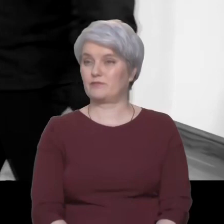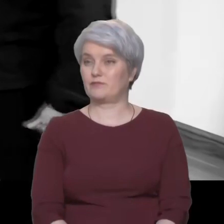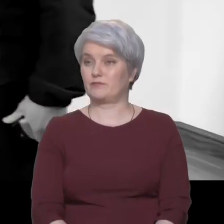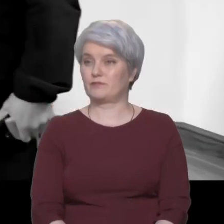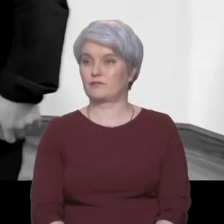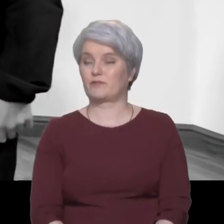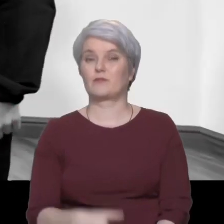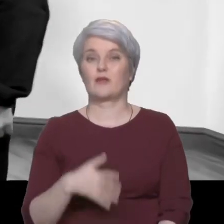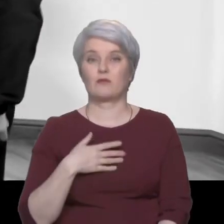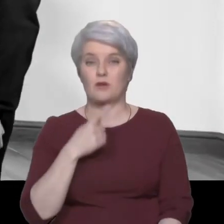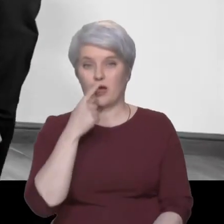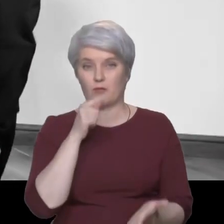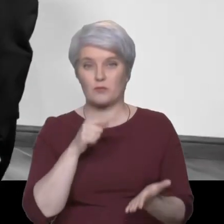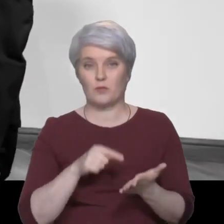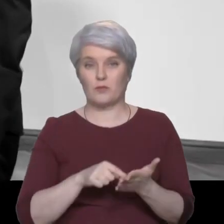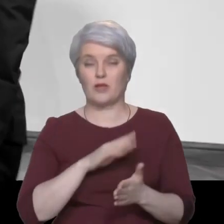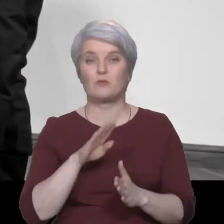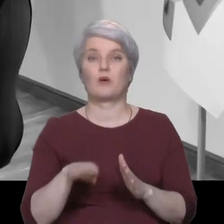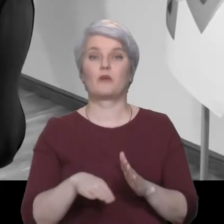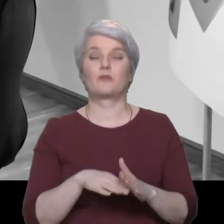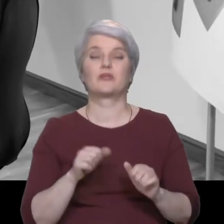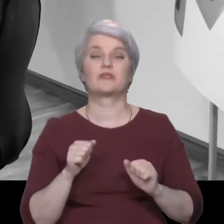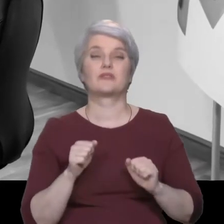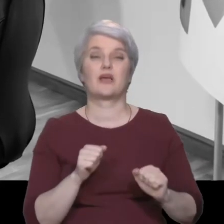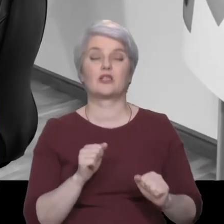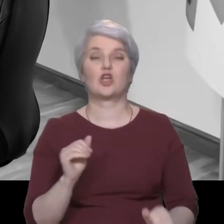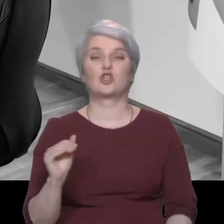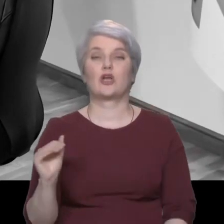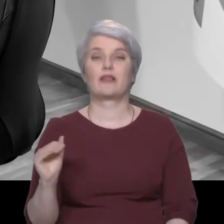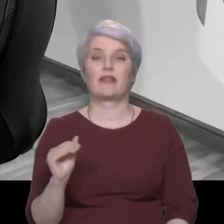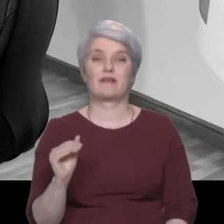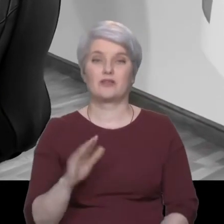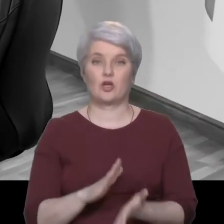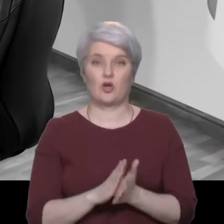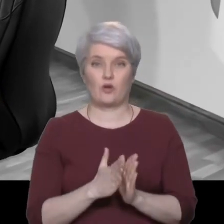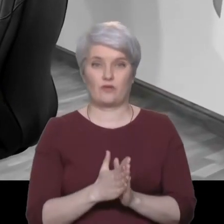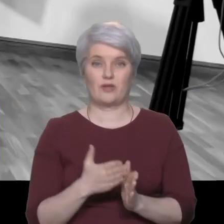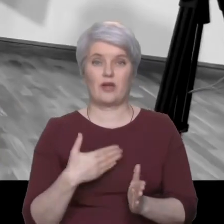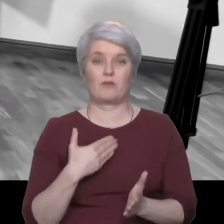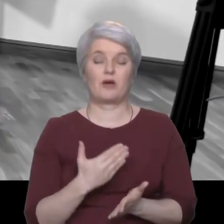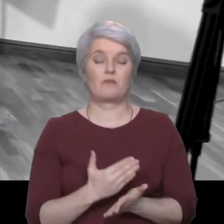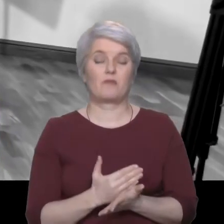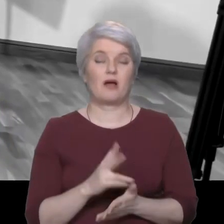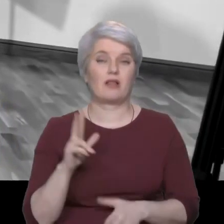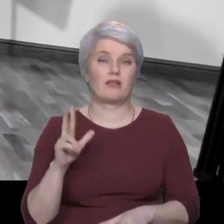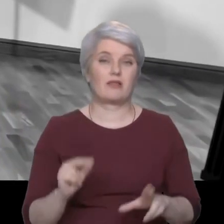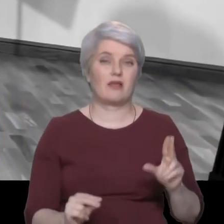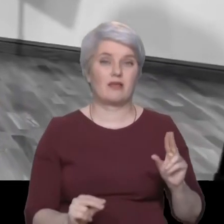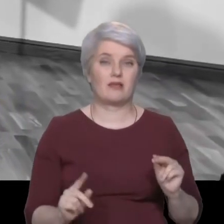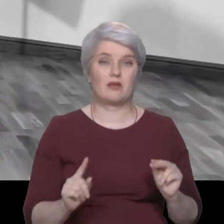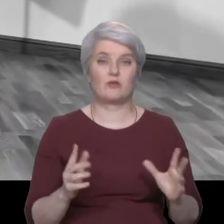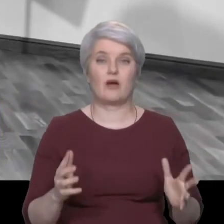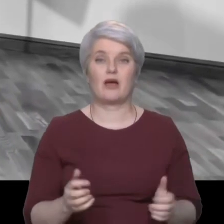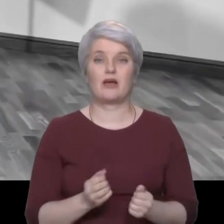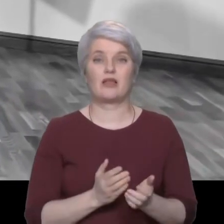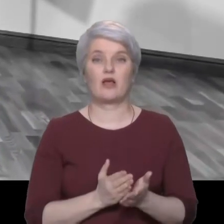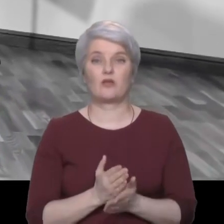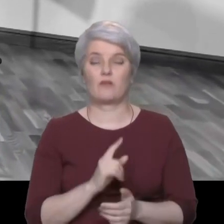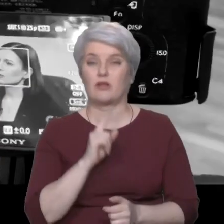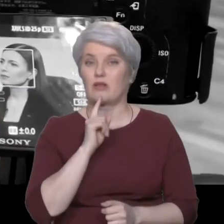Ми підпадаємо під захист Женевської конвенції. І ми мали надію про те, що рятувальники не будуть гинуть,